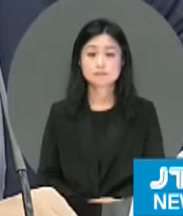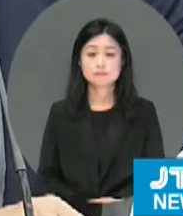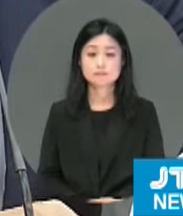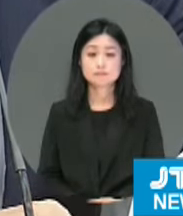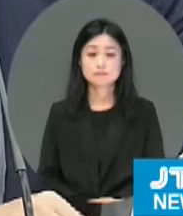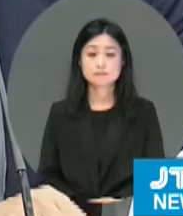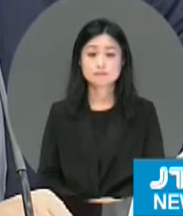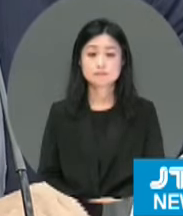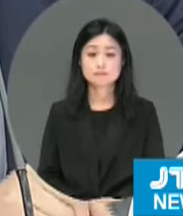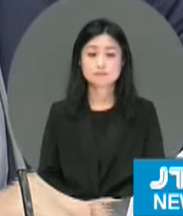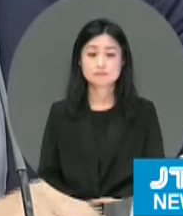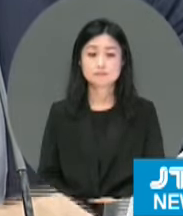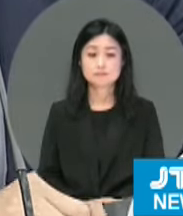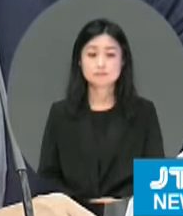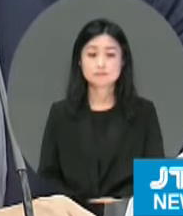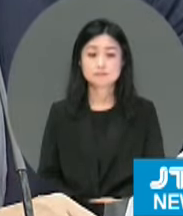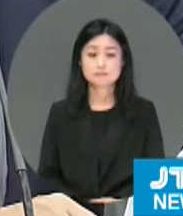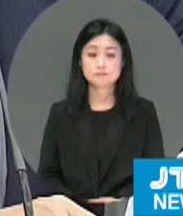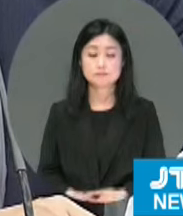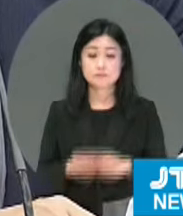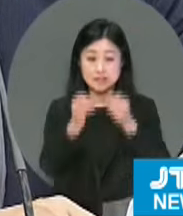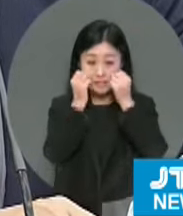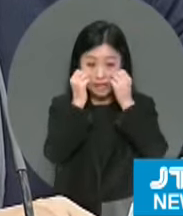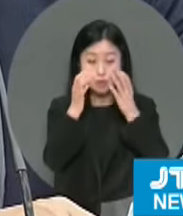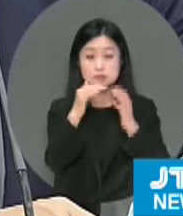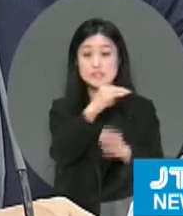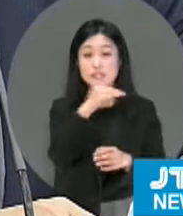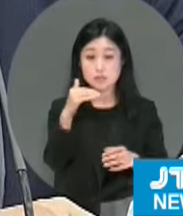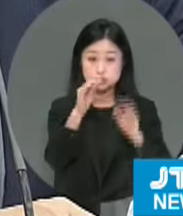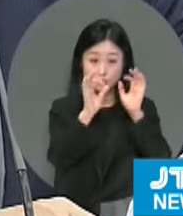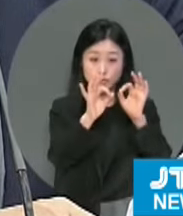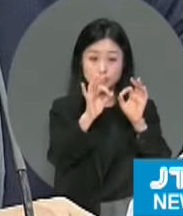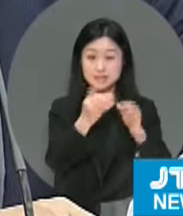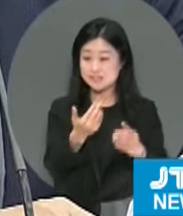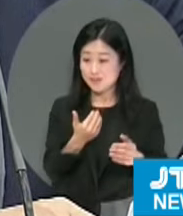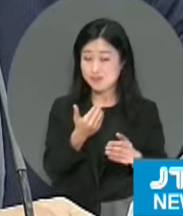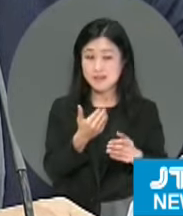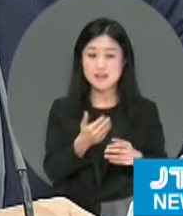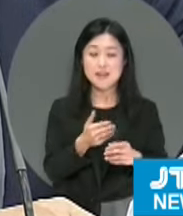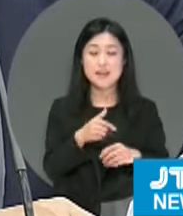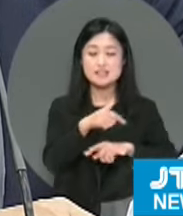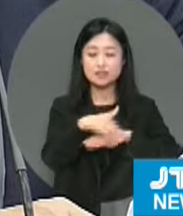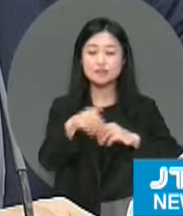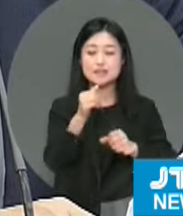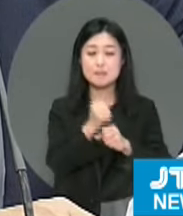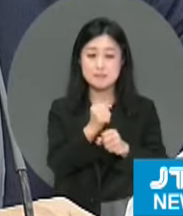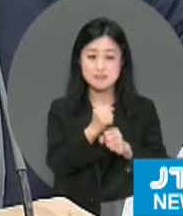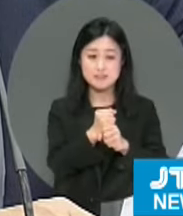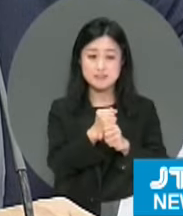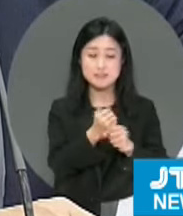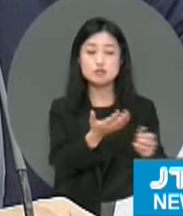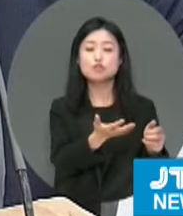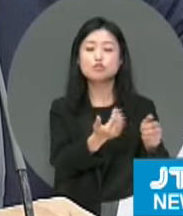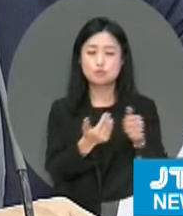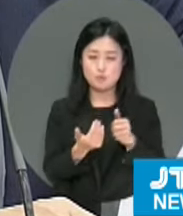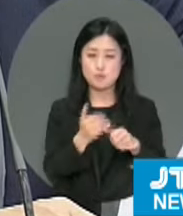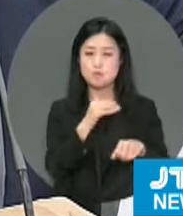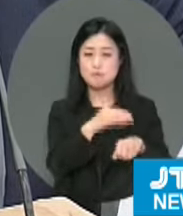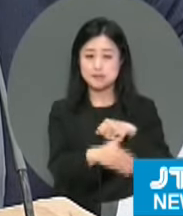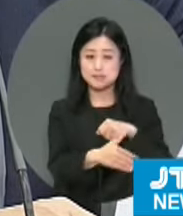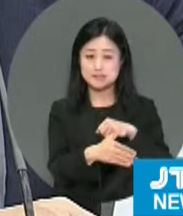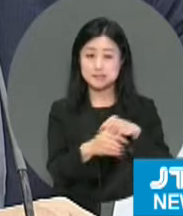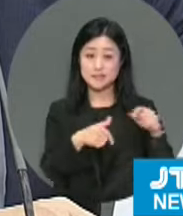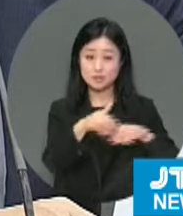걸로 신규 지표가 이를 전 단계인 정책 개선 방안을 도출해내도록 유도한다라는 측면에서는 이